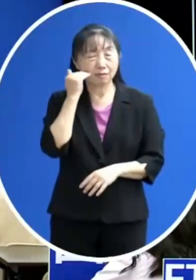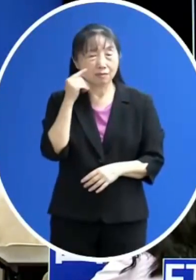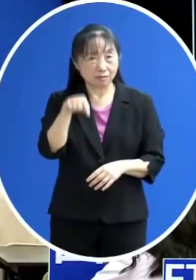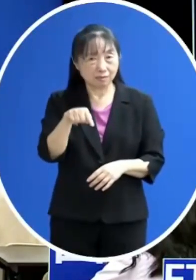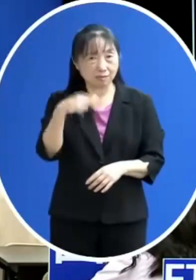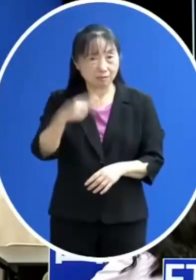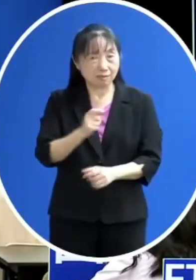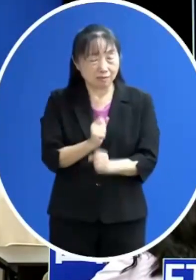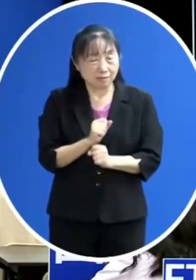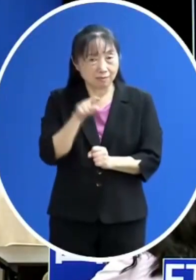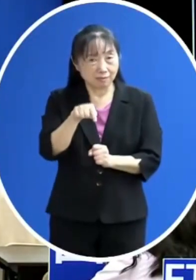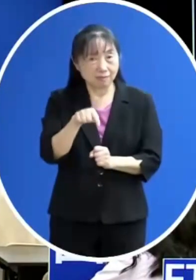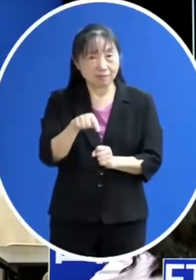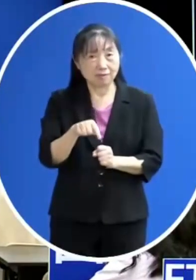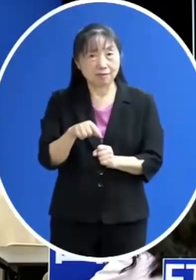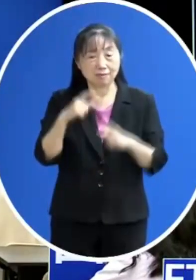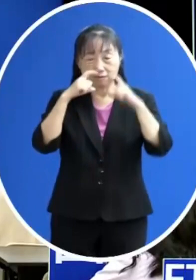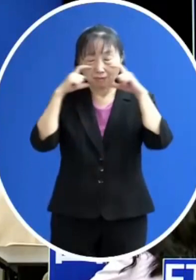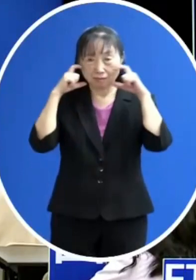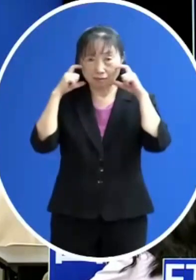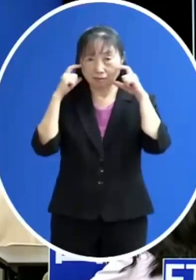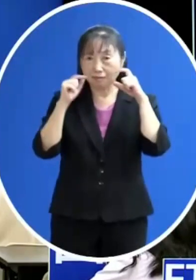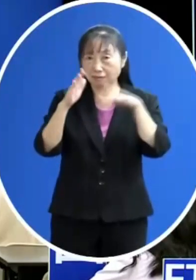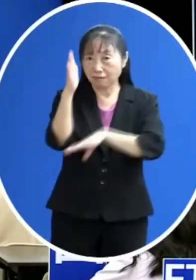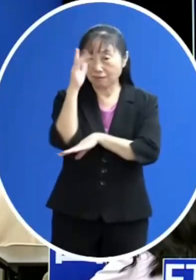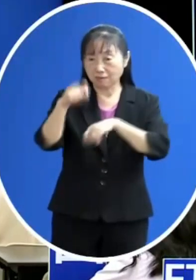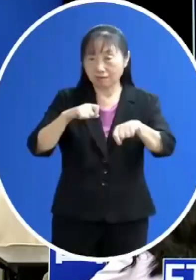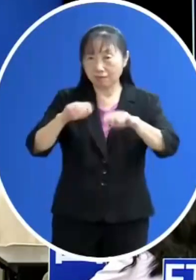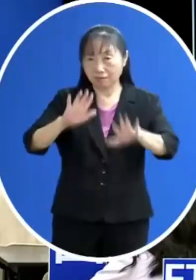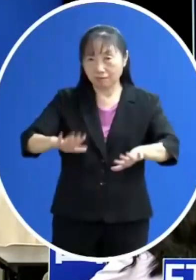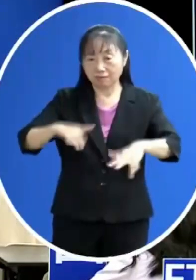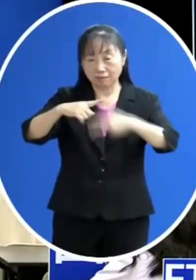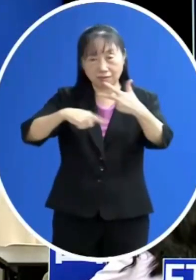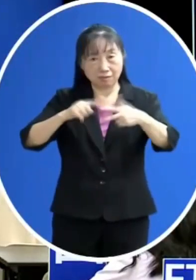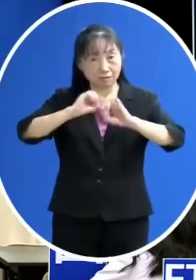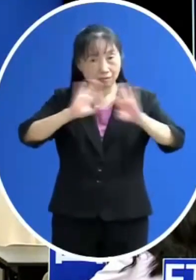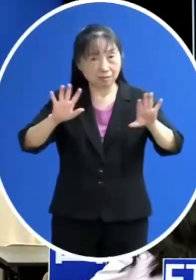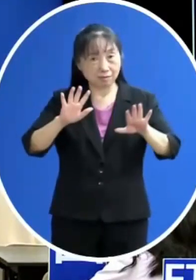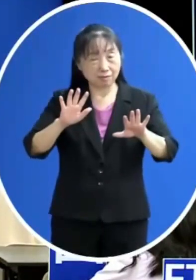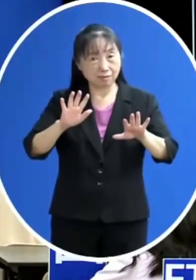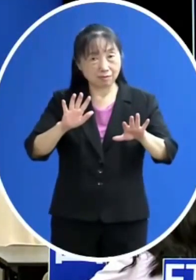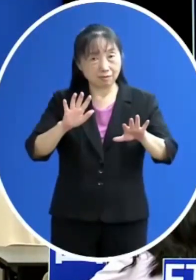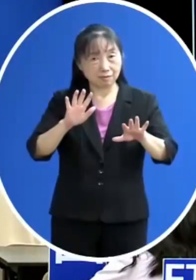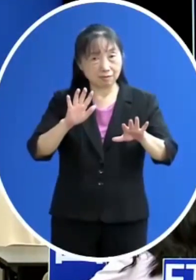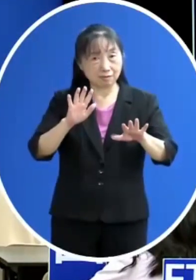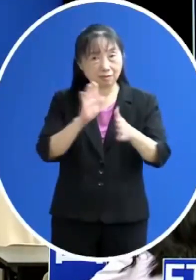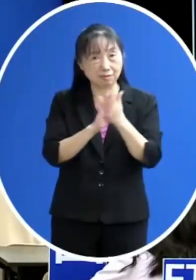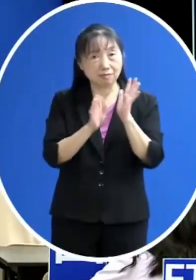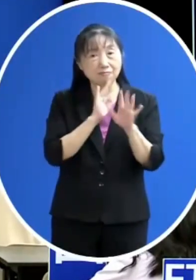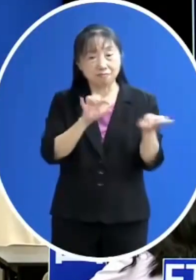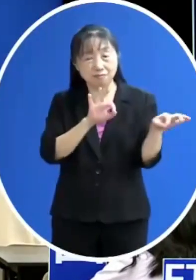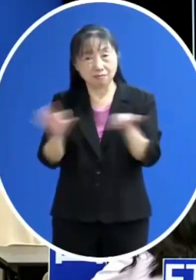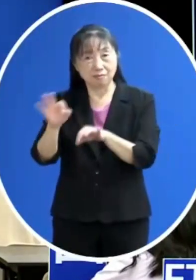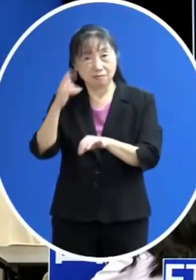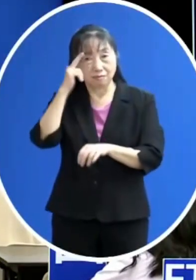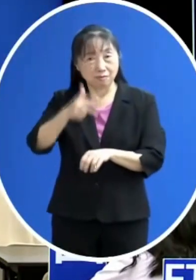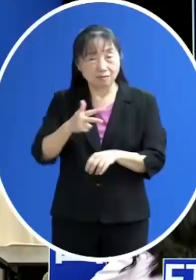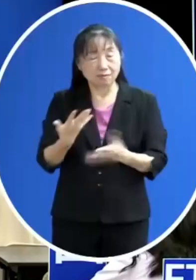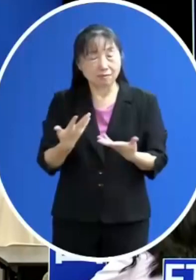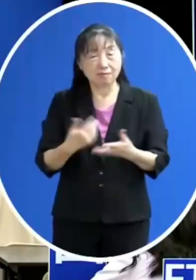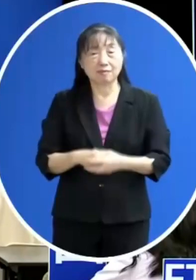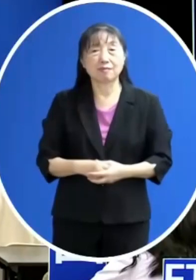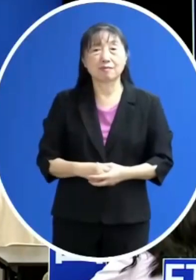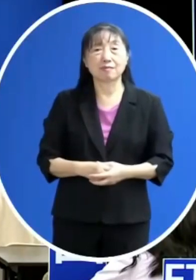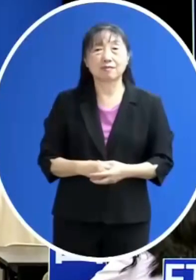在这个还要观察的情况之下，口罩政策有可能本周宣布吗？还是说可能要到下周才会做相关的宣